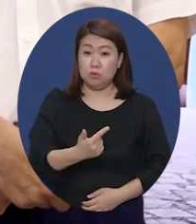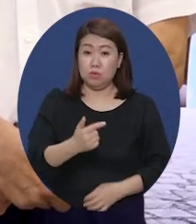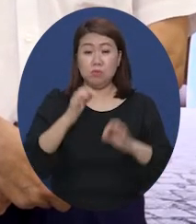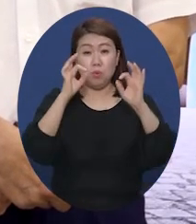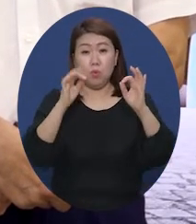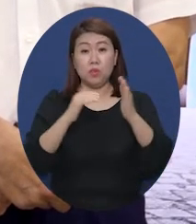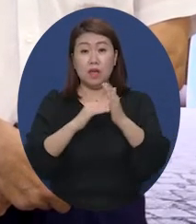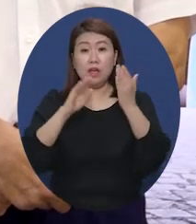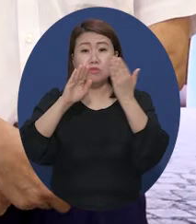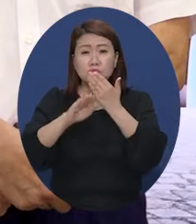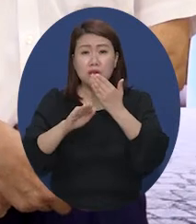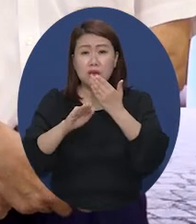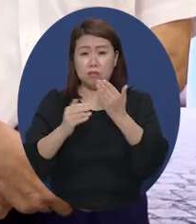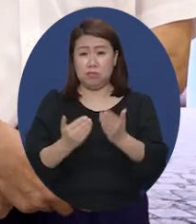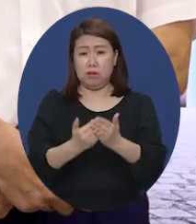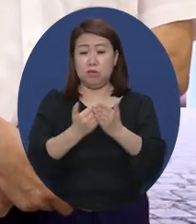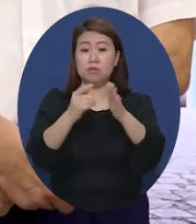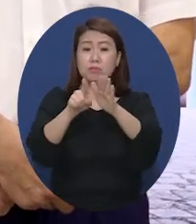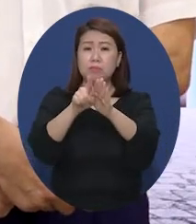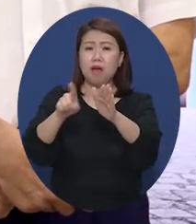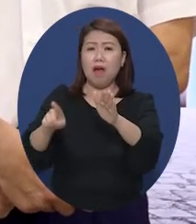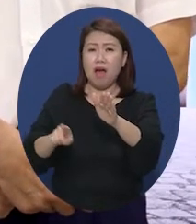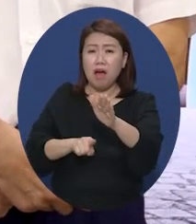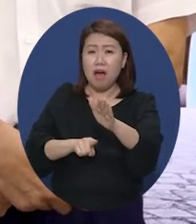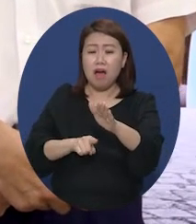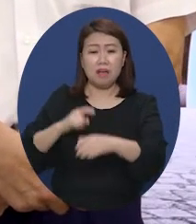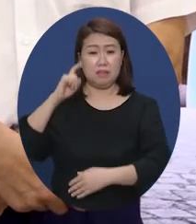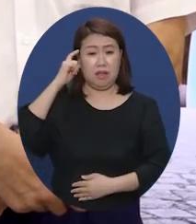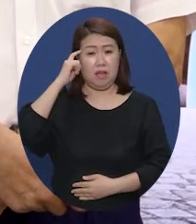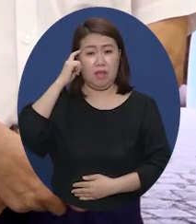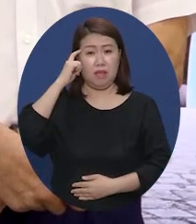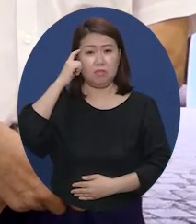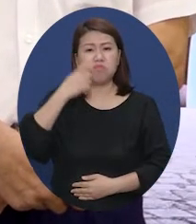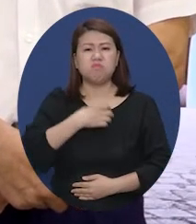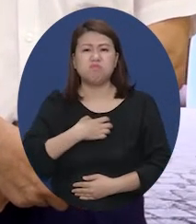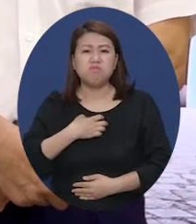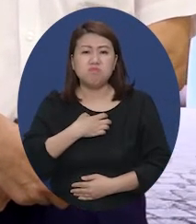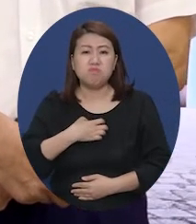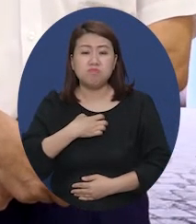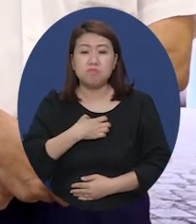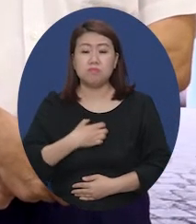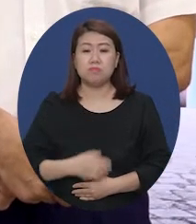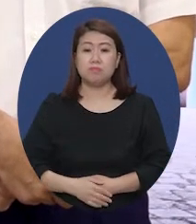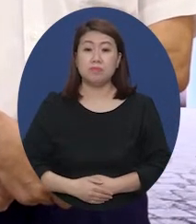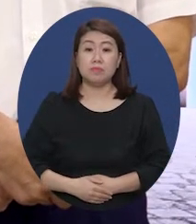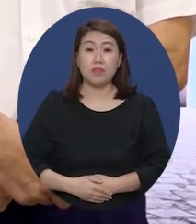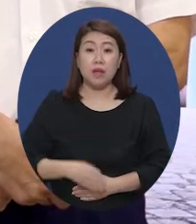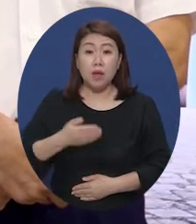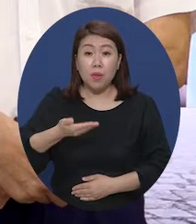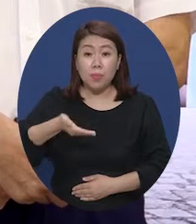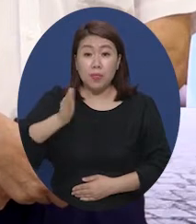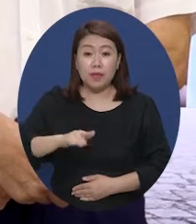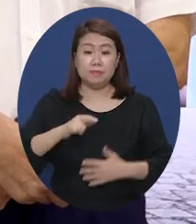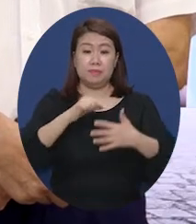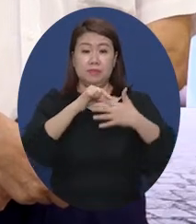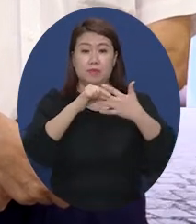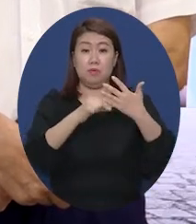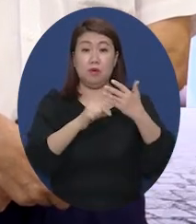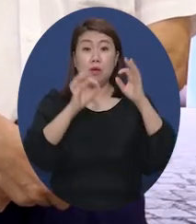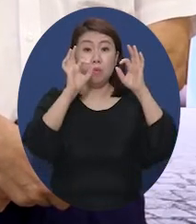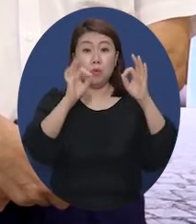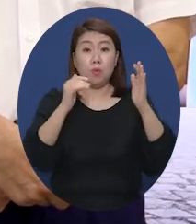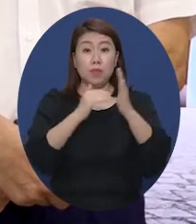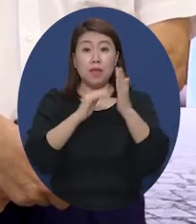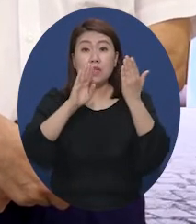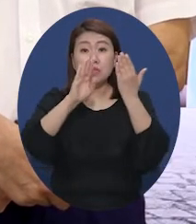저 원시와 야생의 저개발국 이렇게 인식할까봐 사실 많이 우려됐죠. 그런데 이제 제가 그